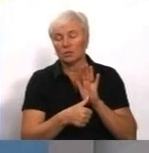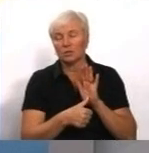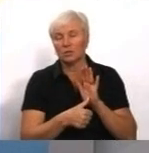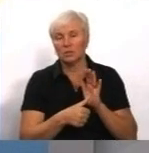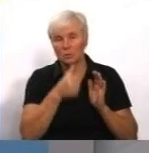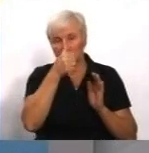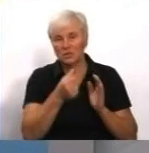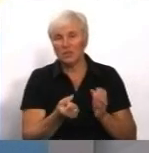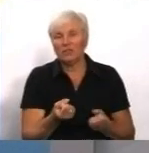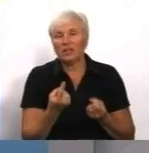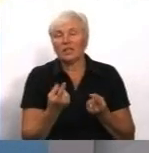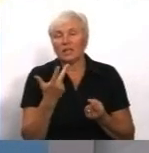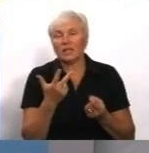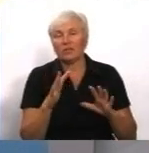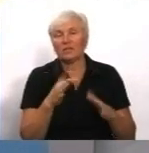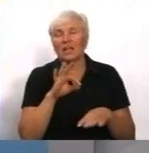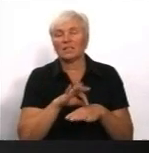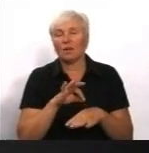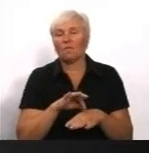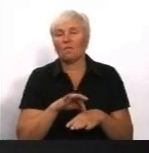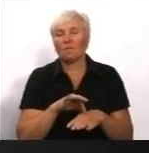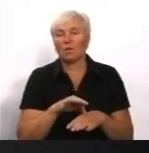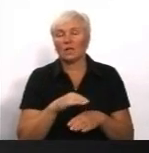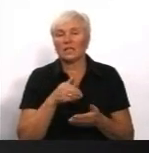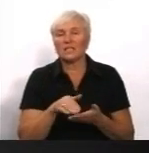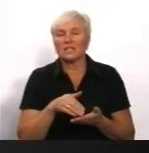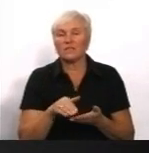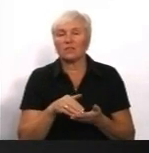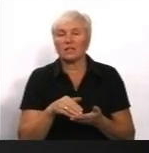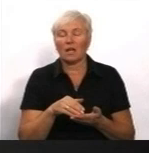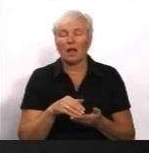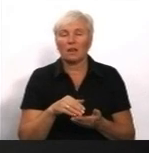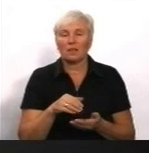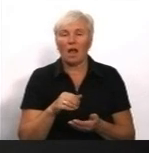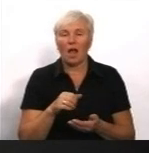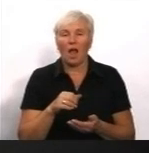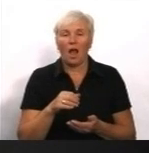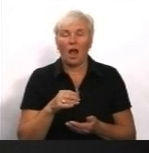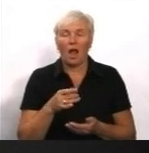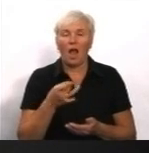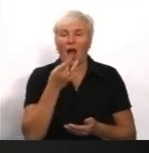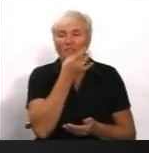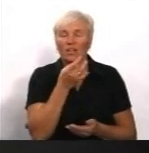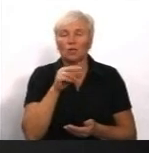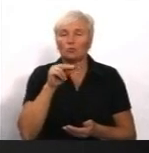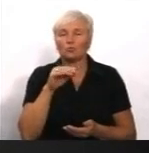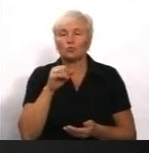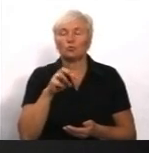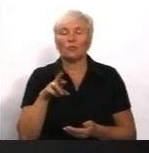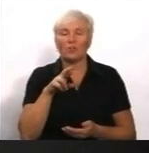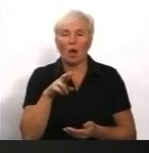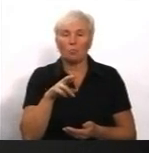виявлено 3 випадки захворювання свиней на африканську чуму. 1 в Ямпільському та 2 випадки в Козятинському, власне,